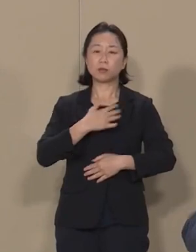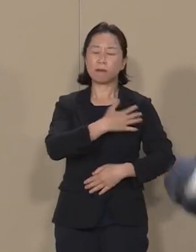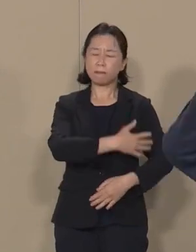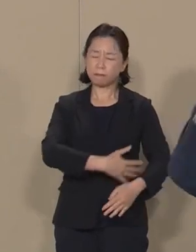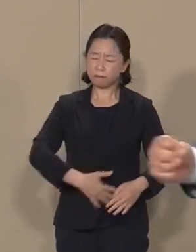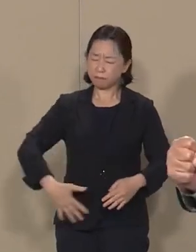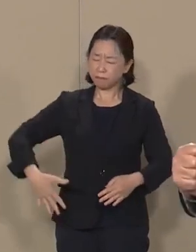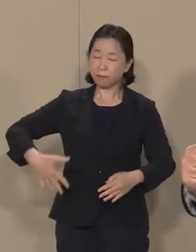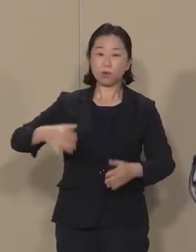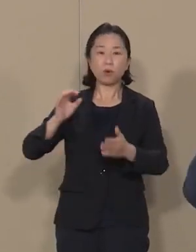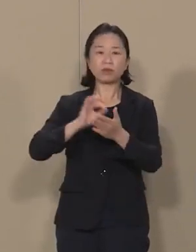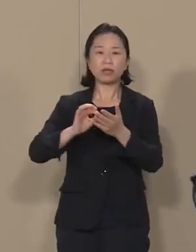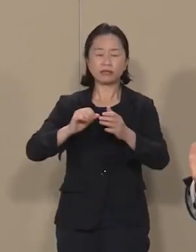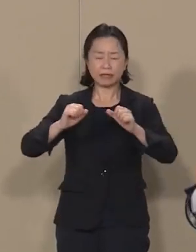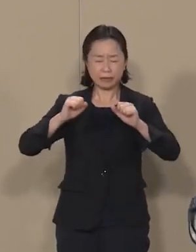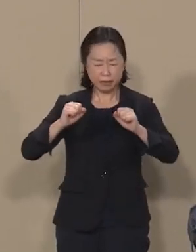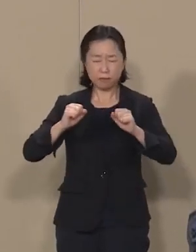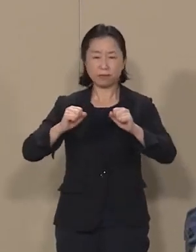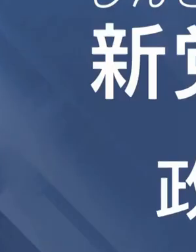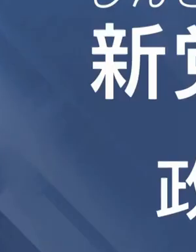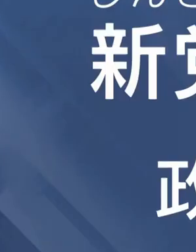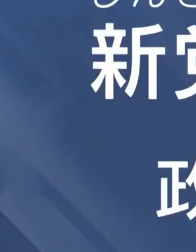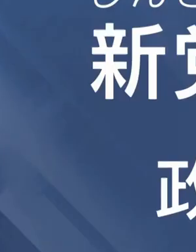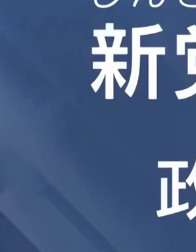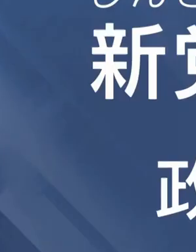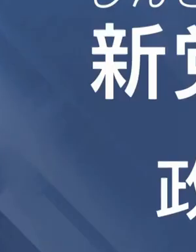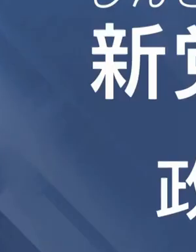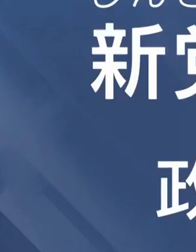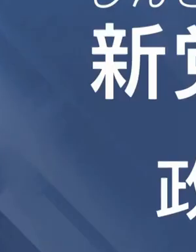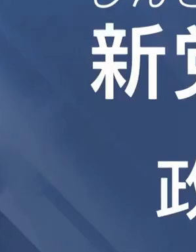命がけで頑張ります頑張ります